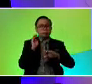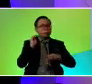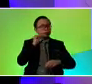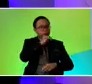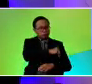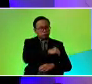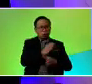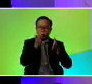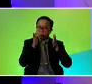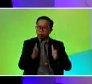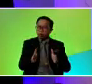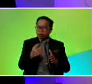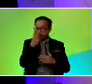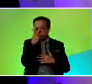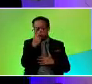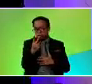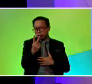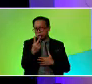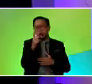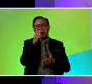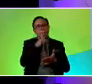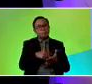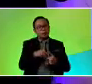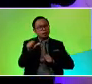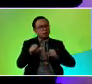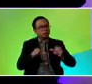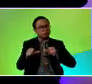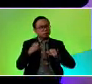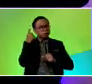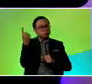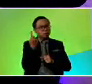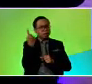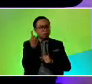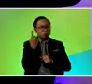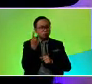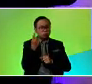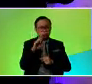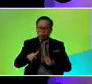orang-orang ini dia akan tengok oke apakah Activity yang selalu